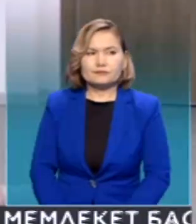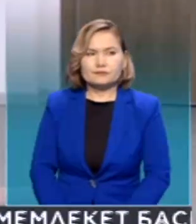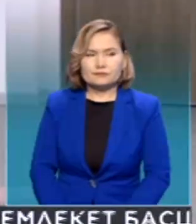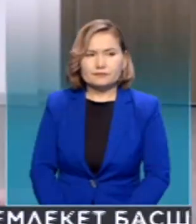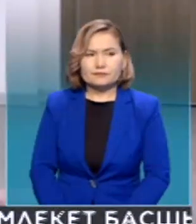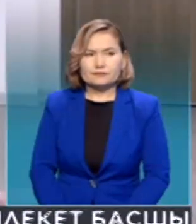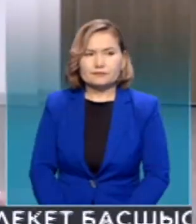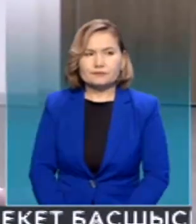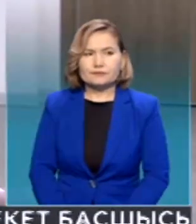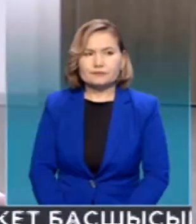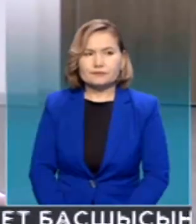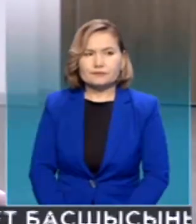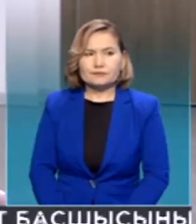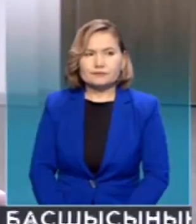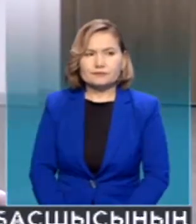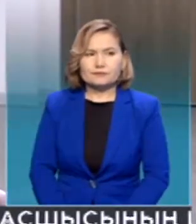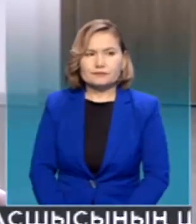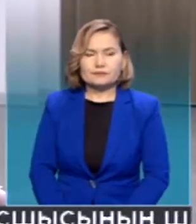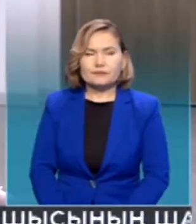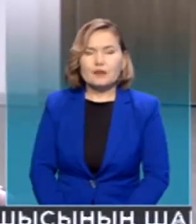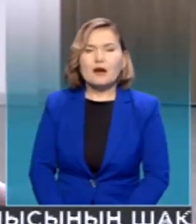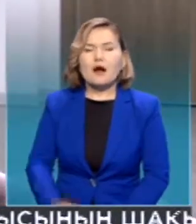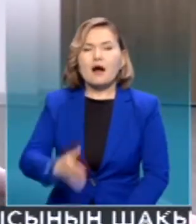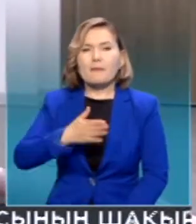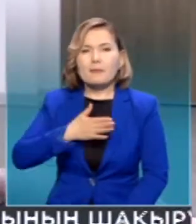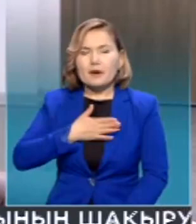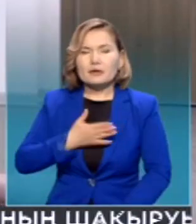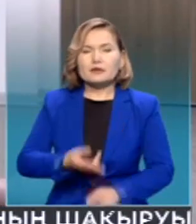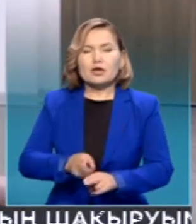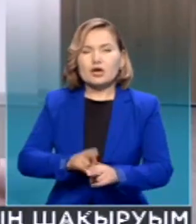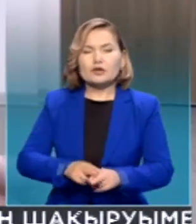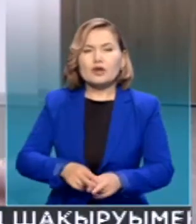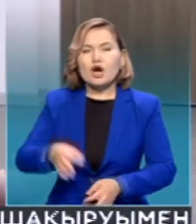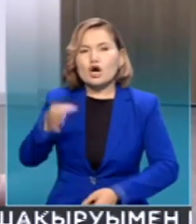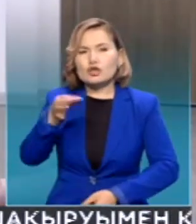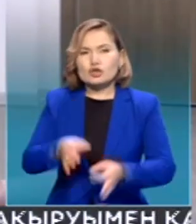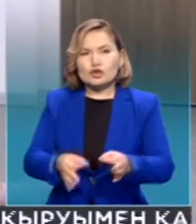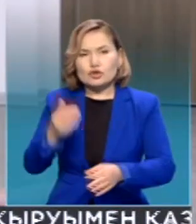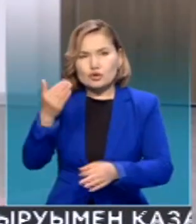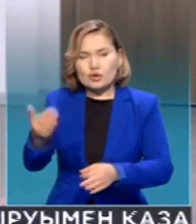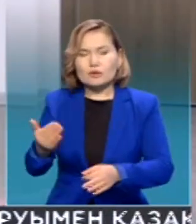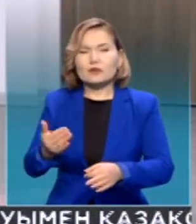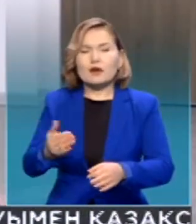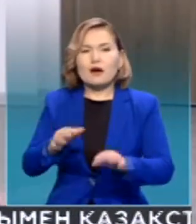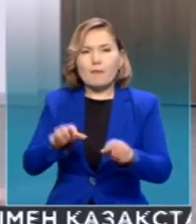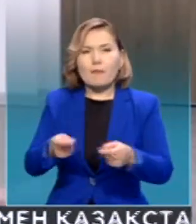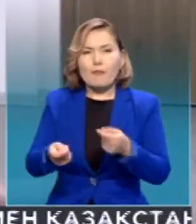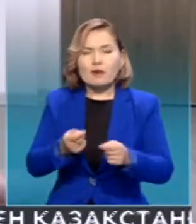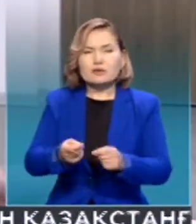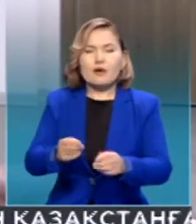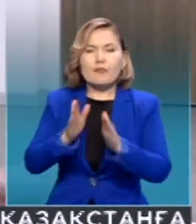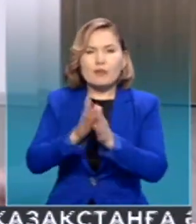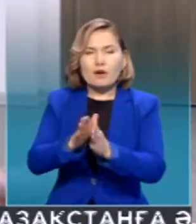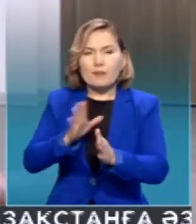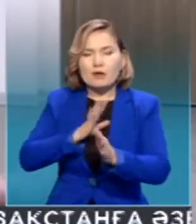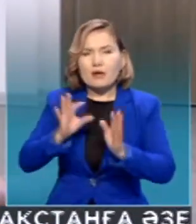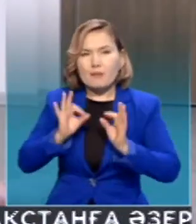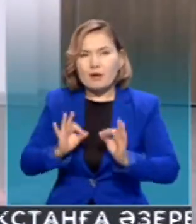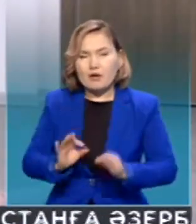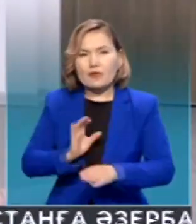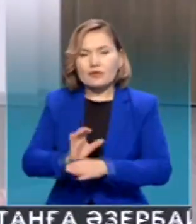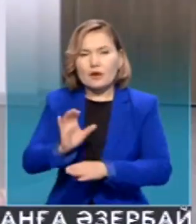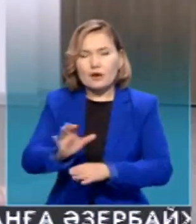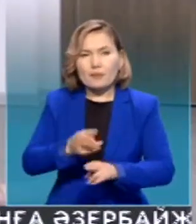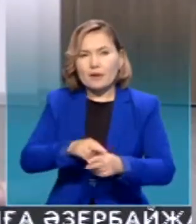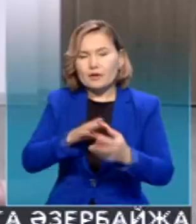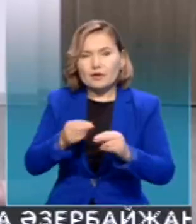Мы просили направить дело прокуроров. Біз соттан істі прокурорға қайта жіберуін сұрағанбыз. Себебі бұл жерде толық зерттелмеген тұстары өте көп. Біз